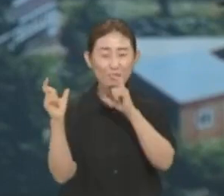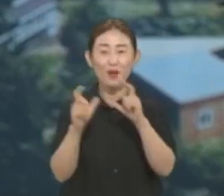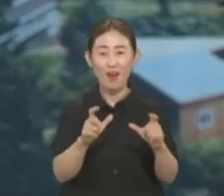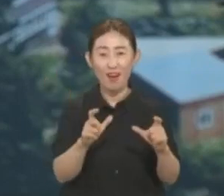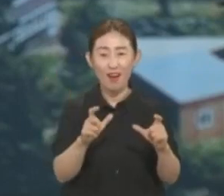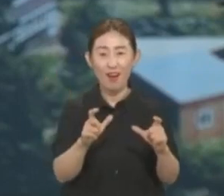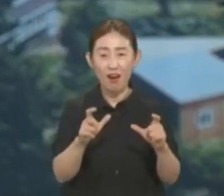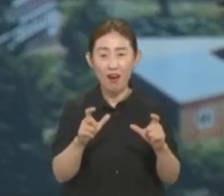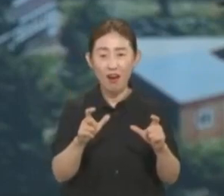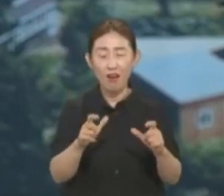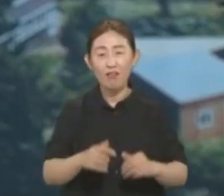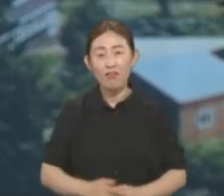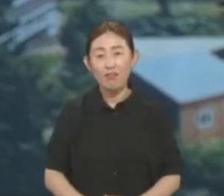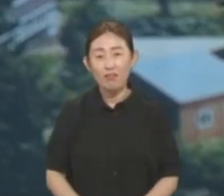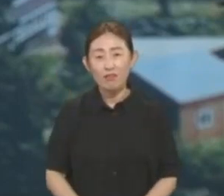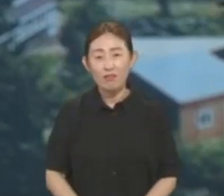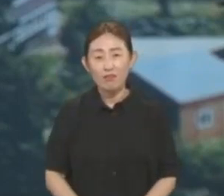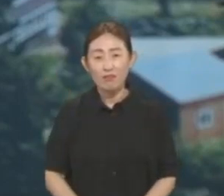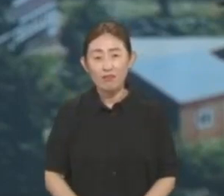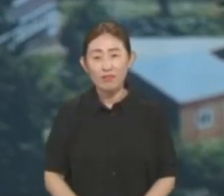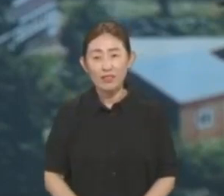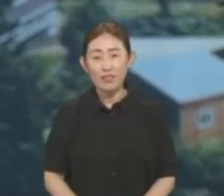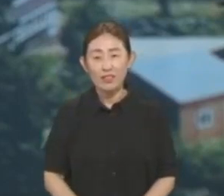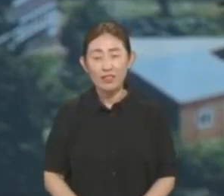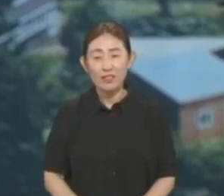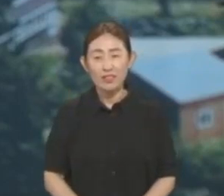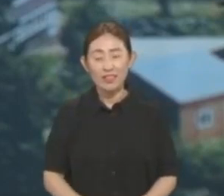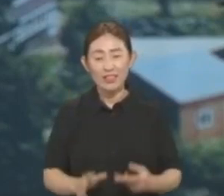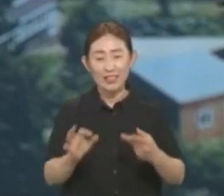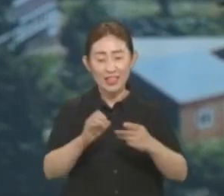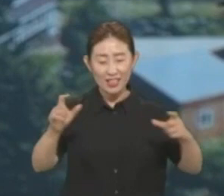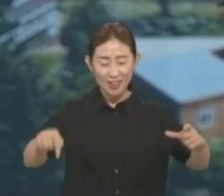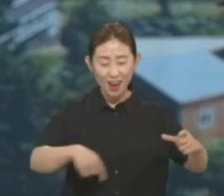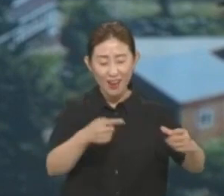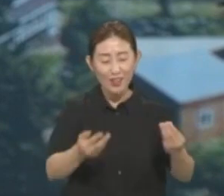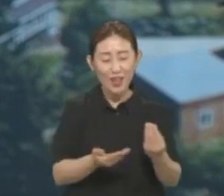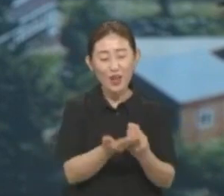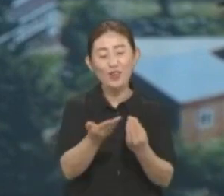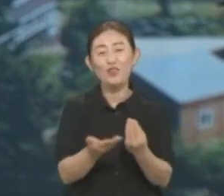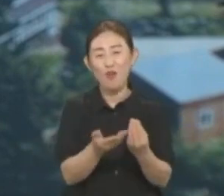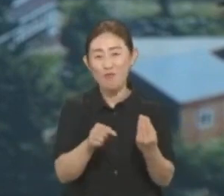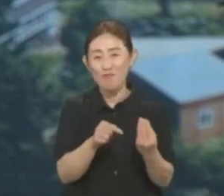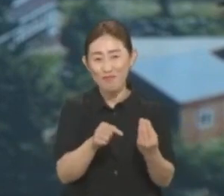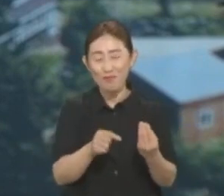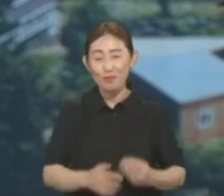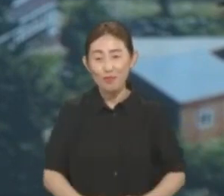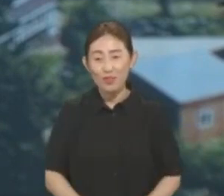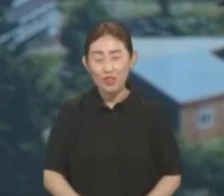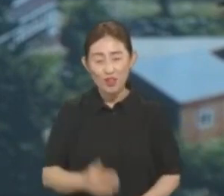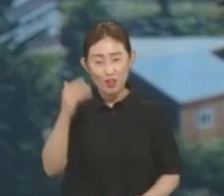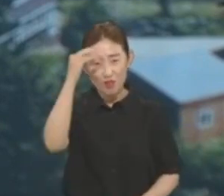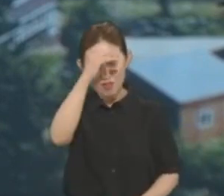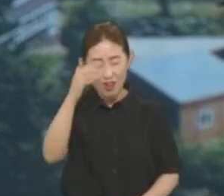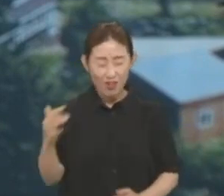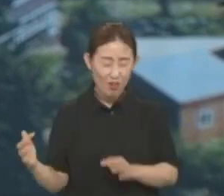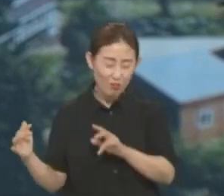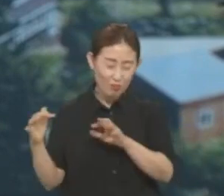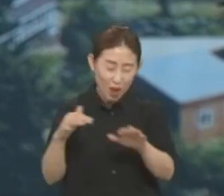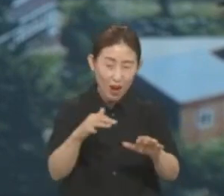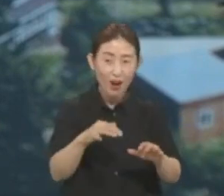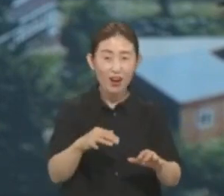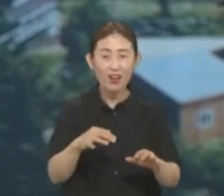되면서 명실상부하게 우리 태안의 섬으로 활용을 하면서 관광가치도 높이고